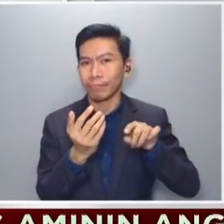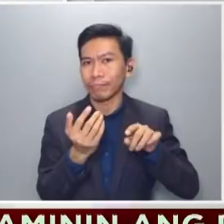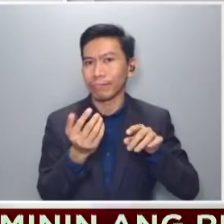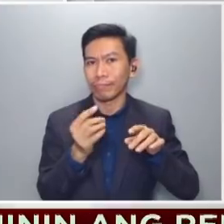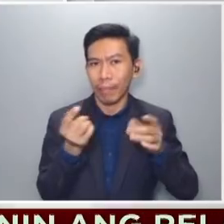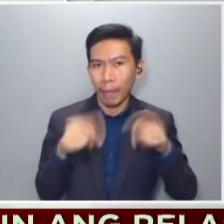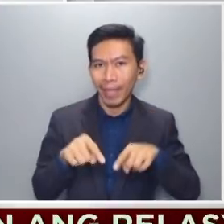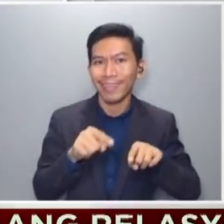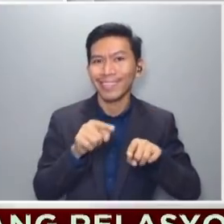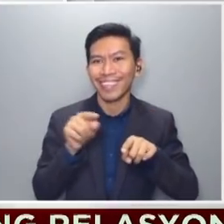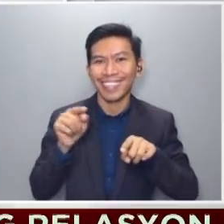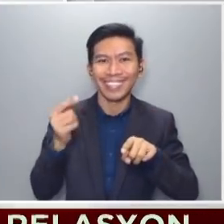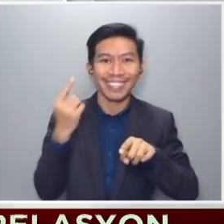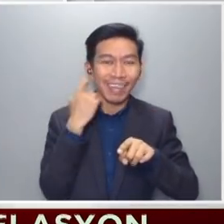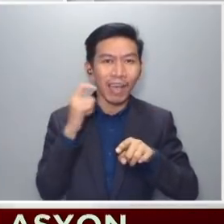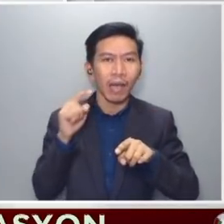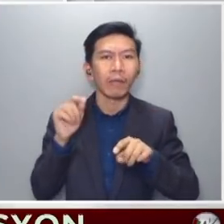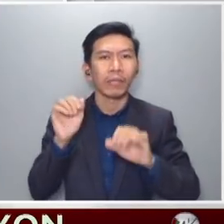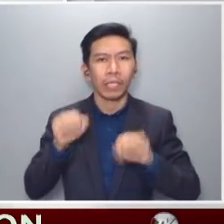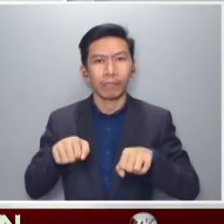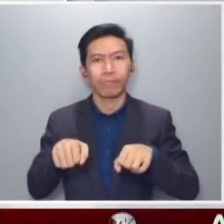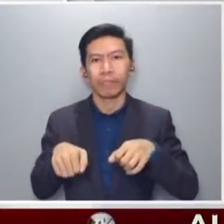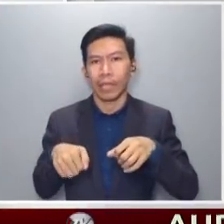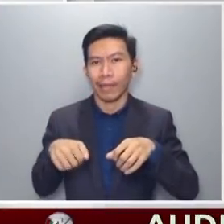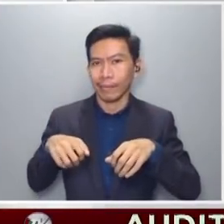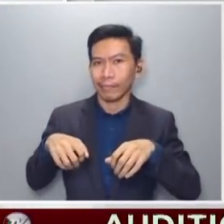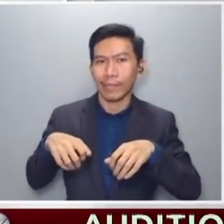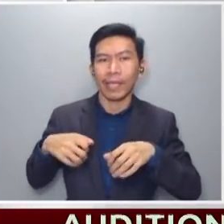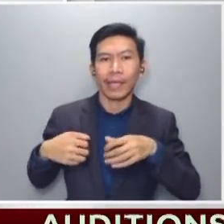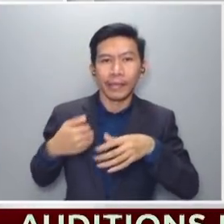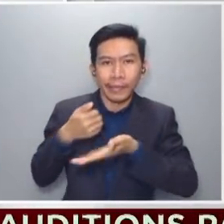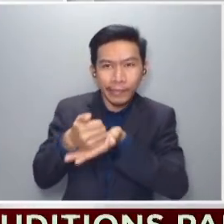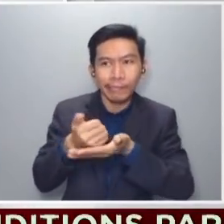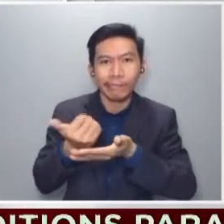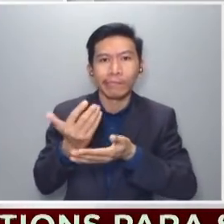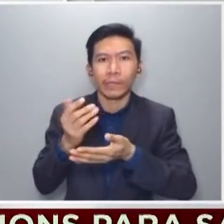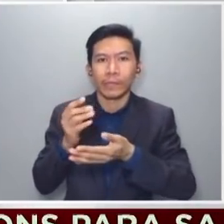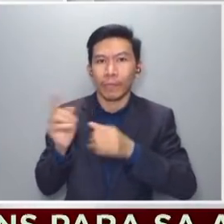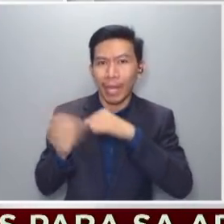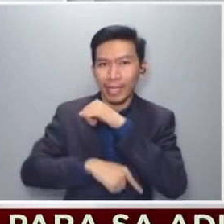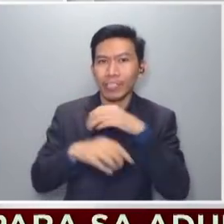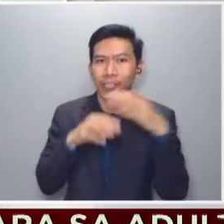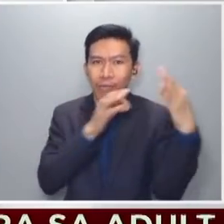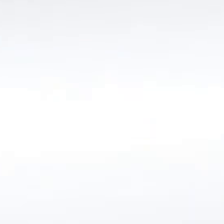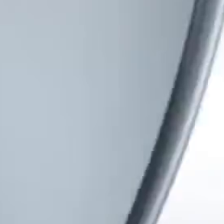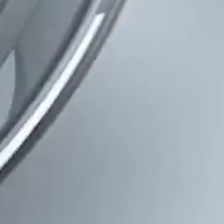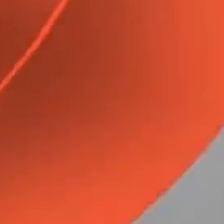mapanagot ang mga sangkot at makamit naman ang katarungan.